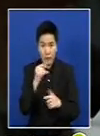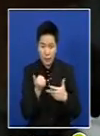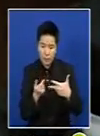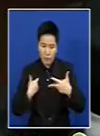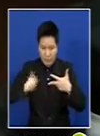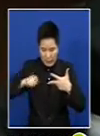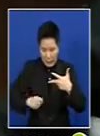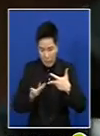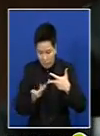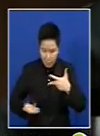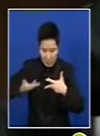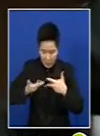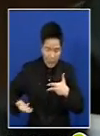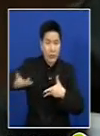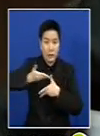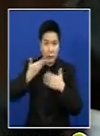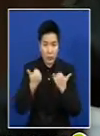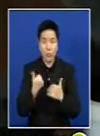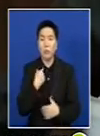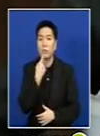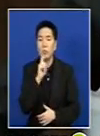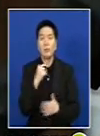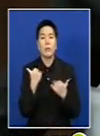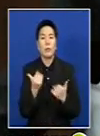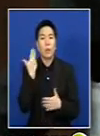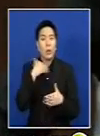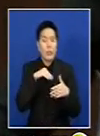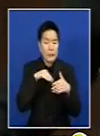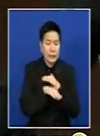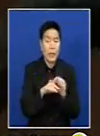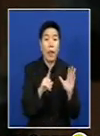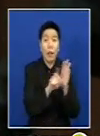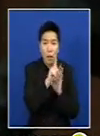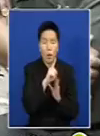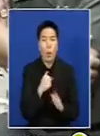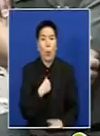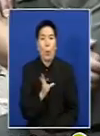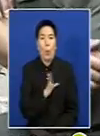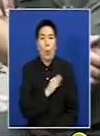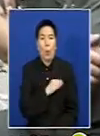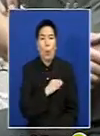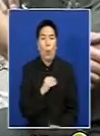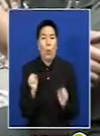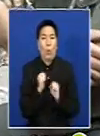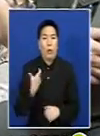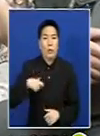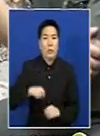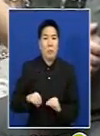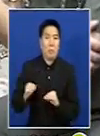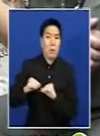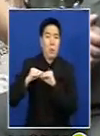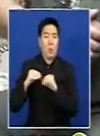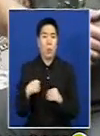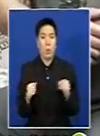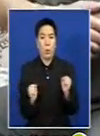ณขวัญชัยก็ชี้แจงกับพลโทอำนวยบอกว่าช่วงที่หลบหนีไปครั้งแรกเพราะว่ากลัวกลัวว่าศาลจะตัดสินเพิ่มโท